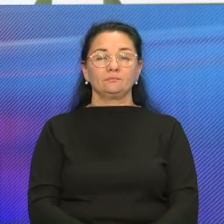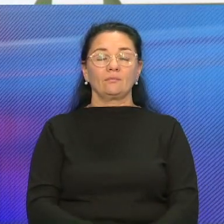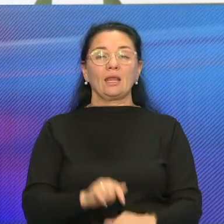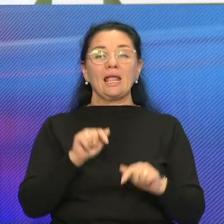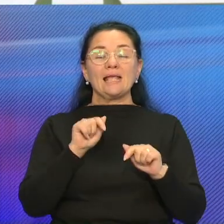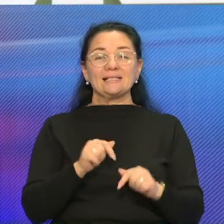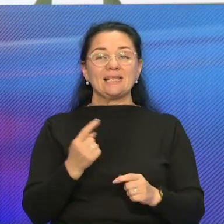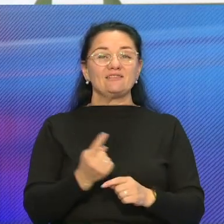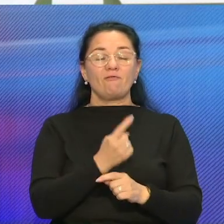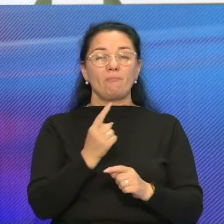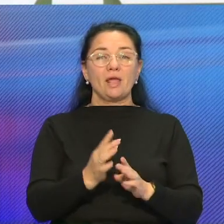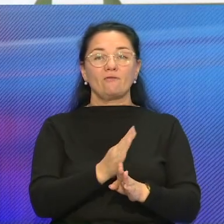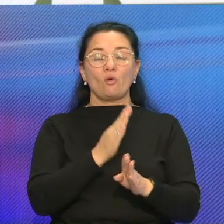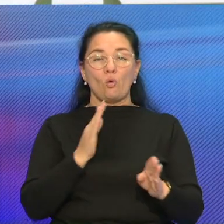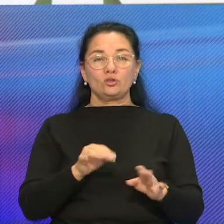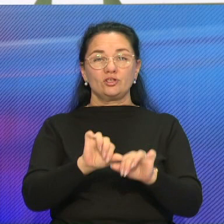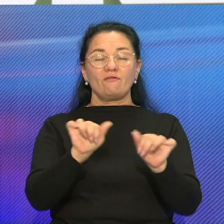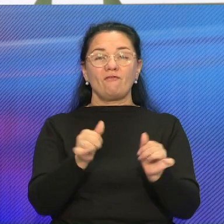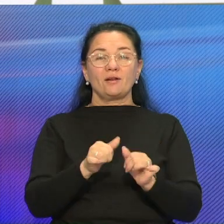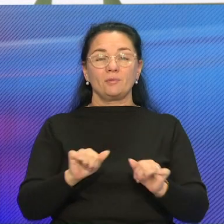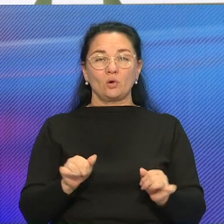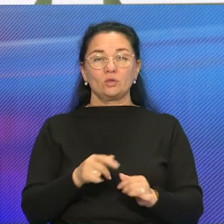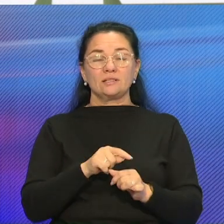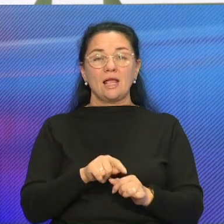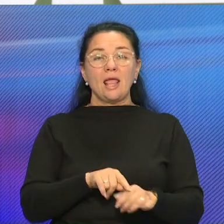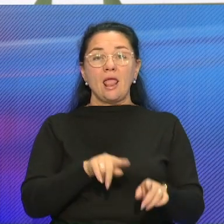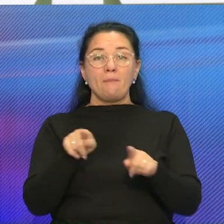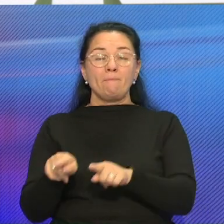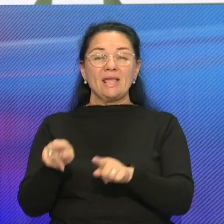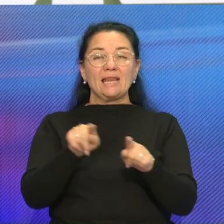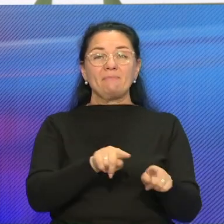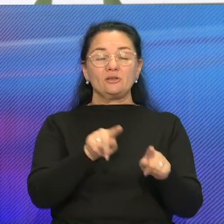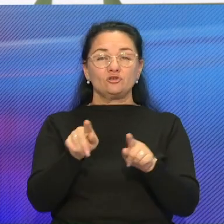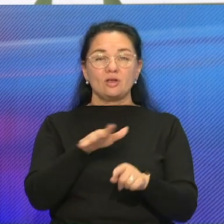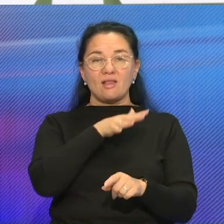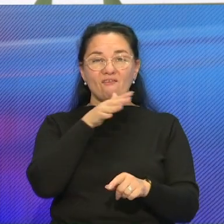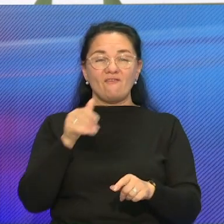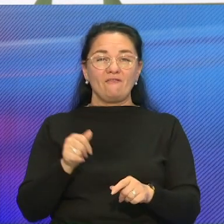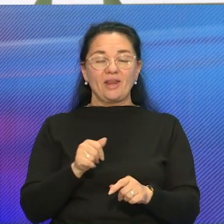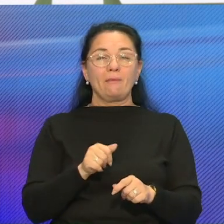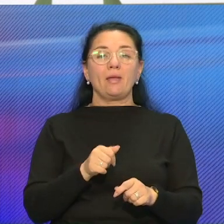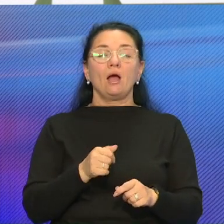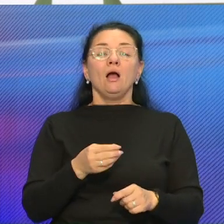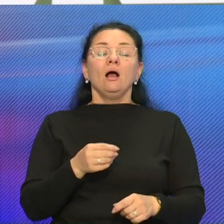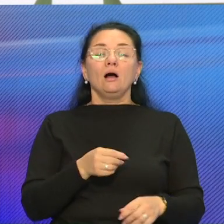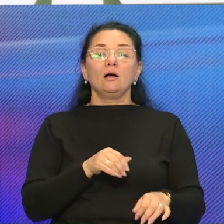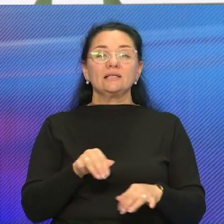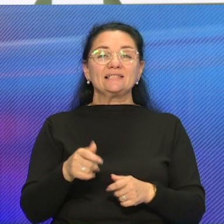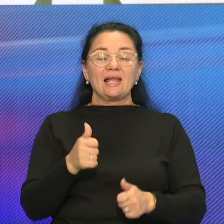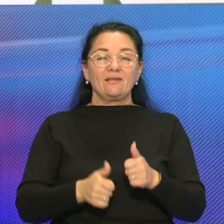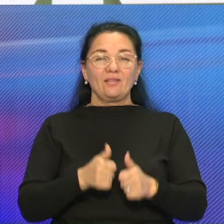Здесь, в первую очередь, формируются двигательные навыки перемещения во время боя, ведения стрельбы